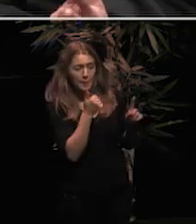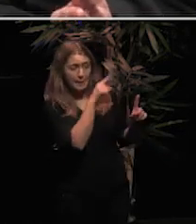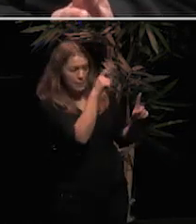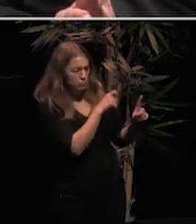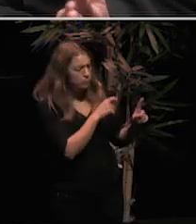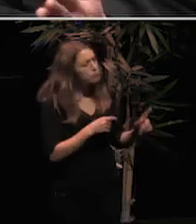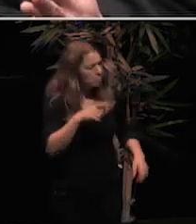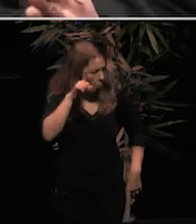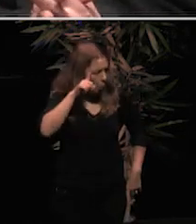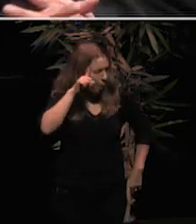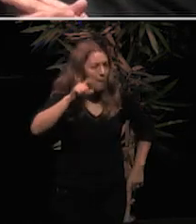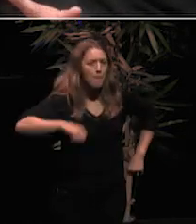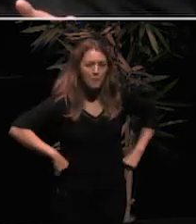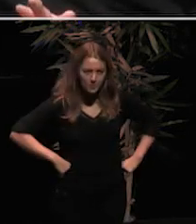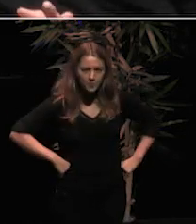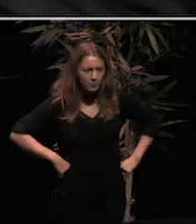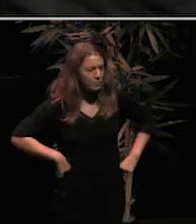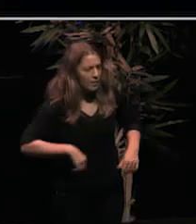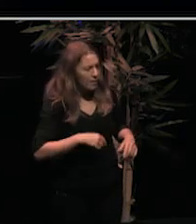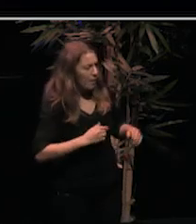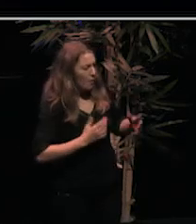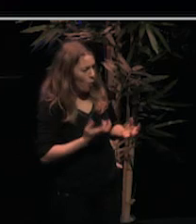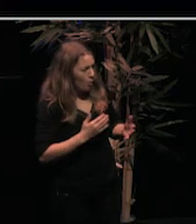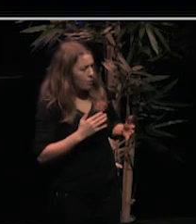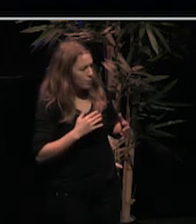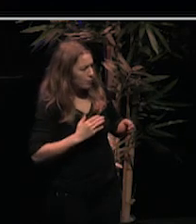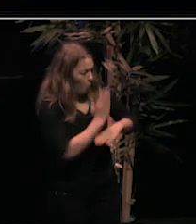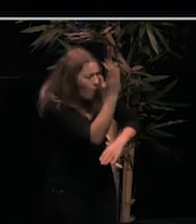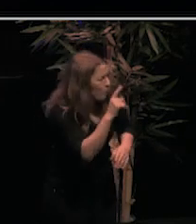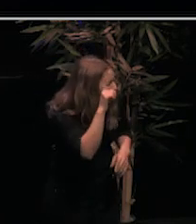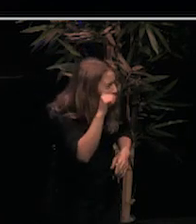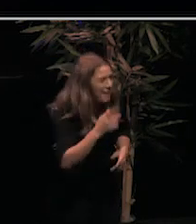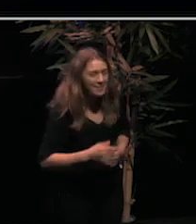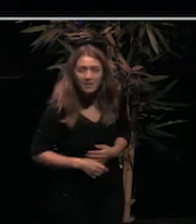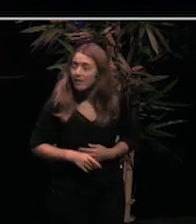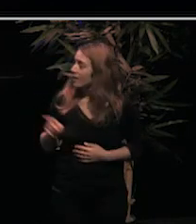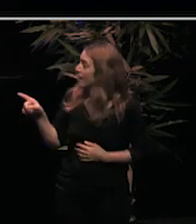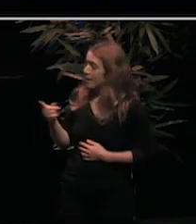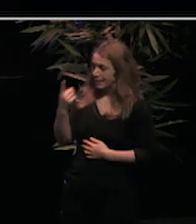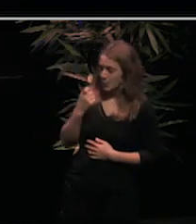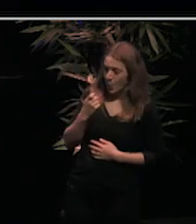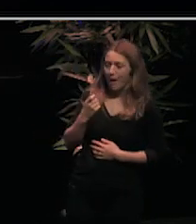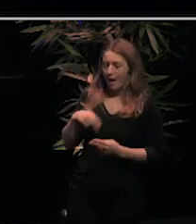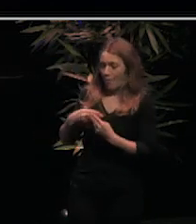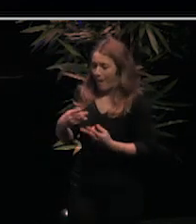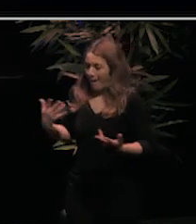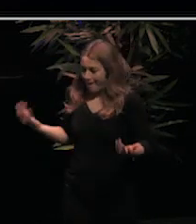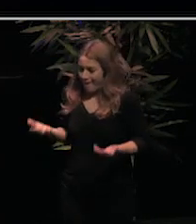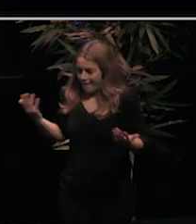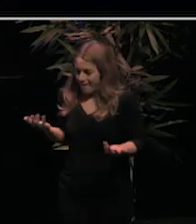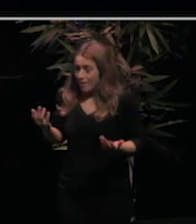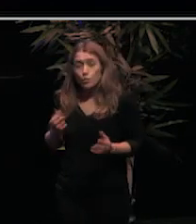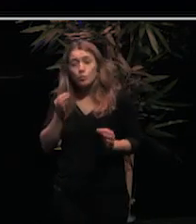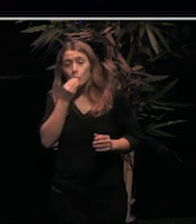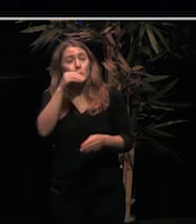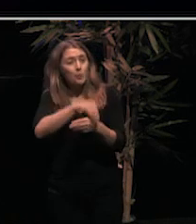pourquoi ? Ah. Pourquoi on fait ça ? Donc, question ouverte. Effectivement, bonsoir à